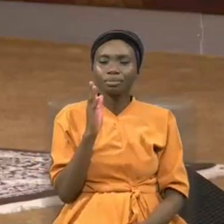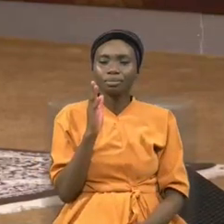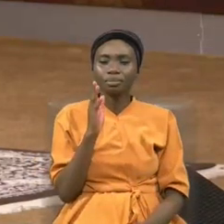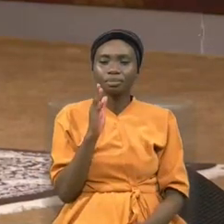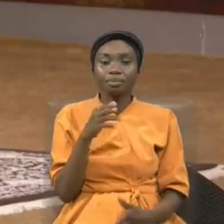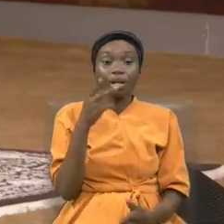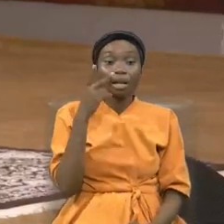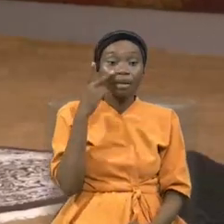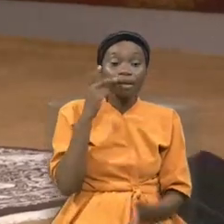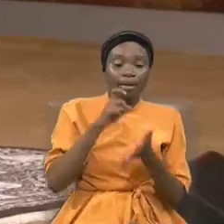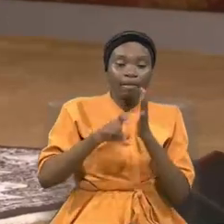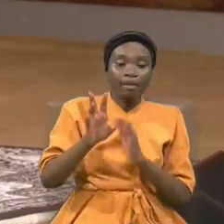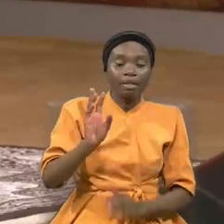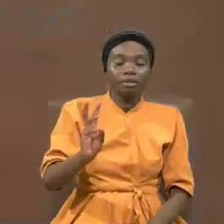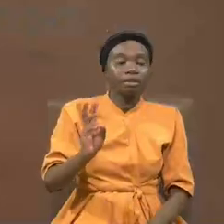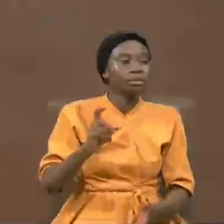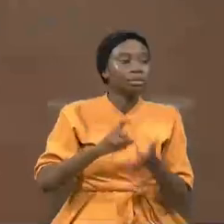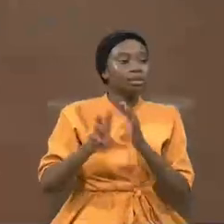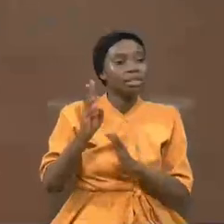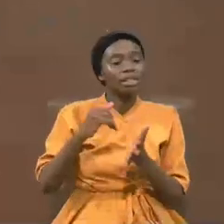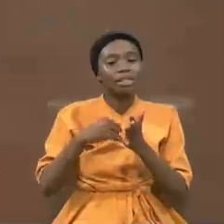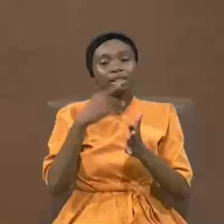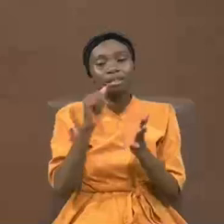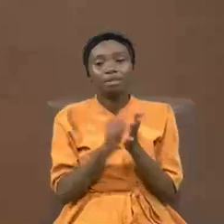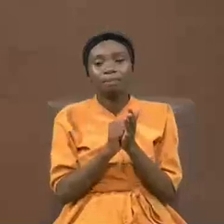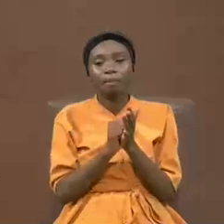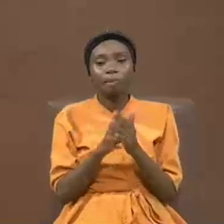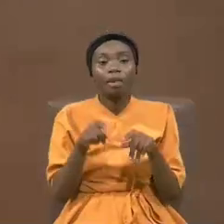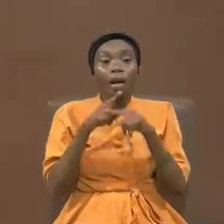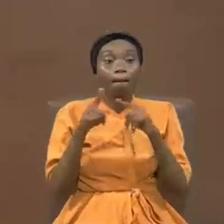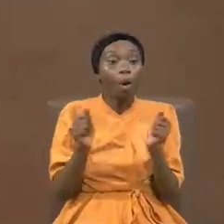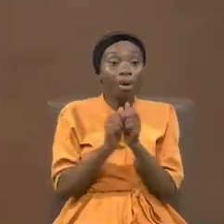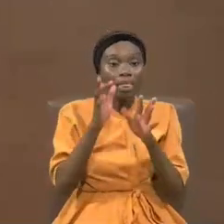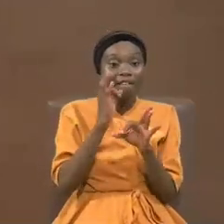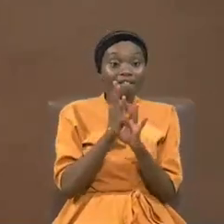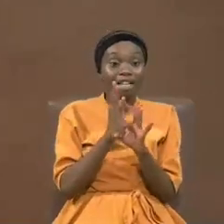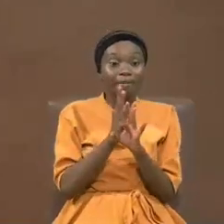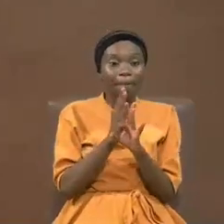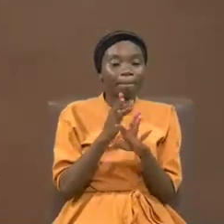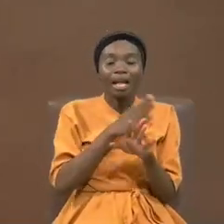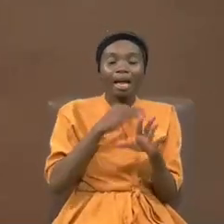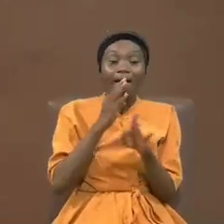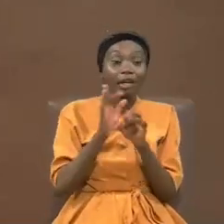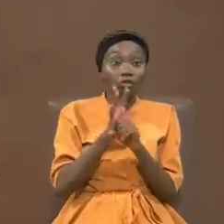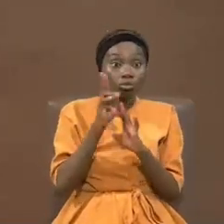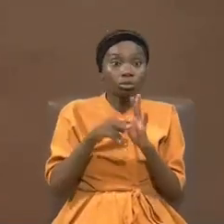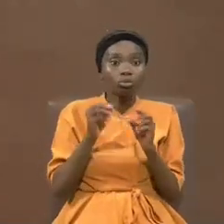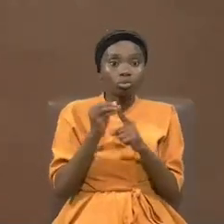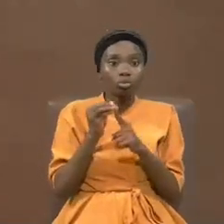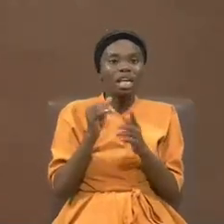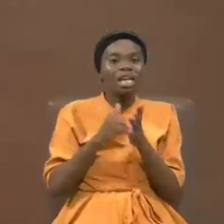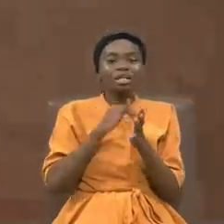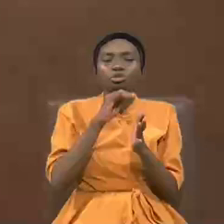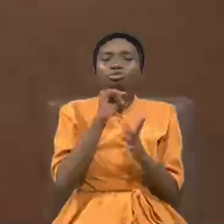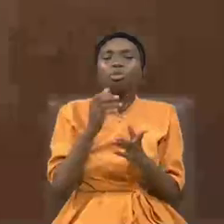Qu'il ne soit enlevé, avant son enlèvement, il avait reçu le témoignage qu'il était agréable à Dieu. Or, sans la